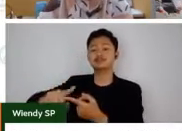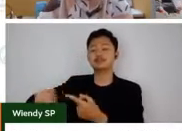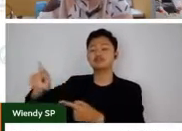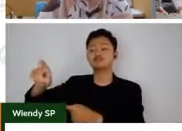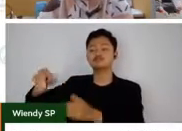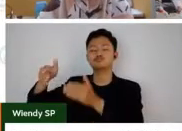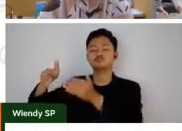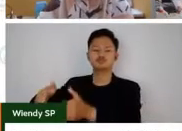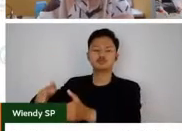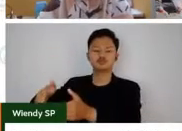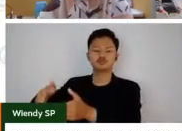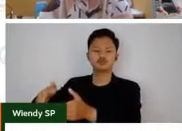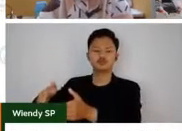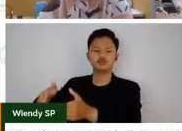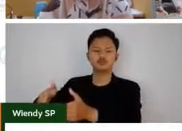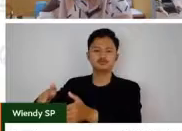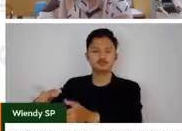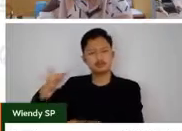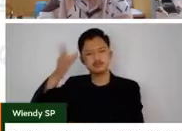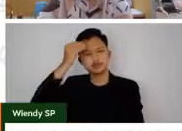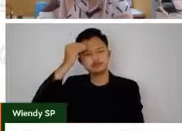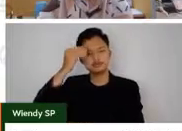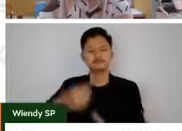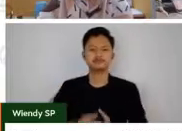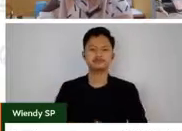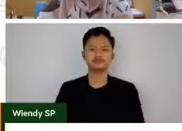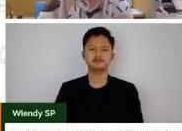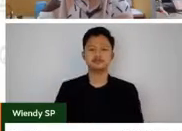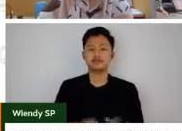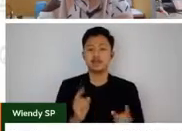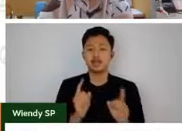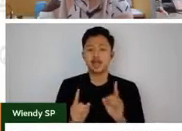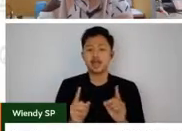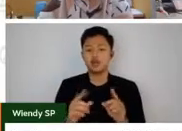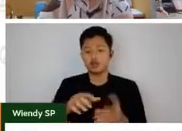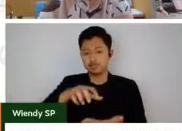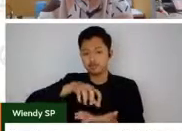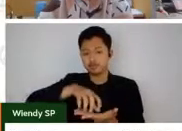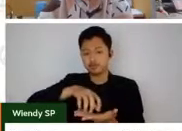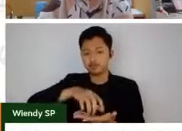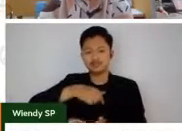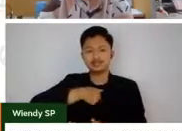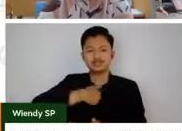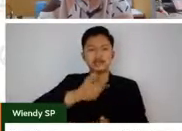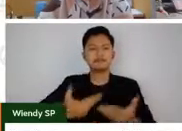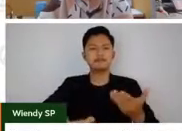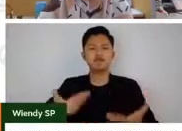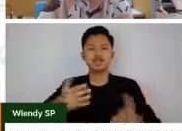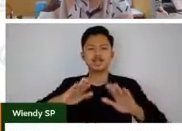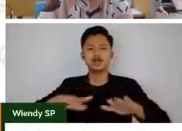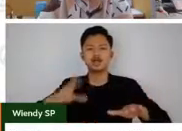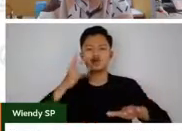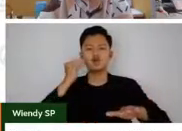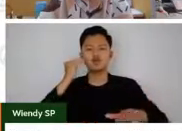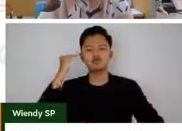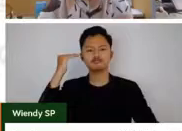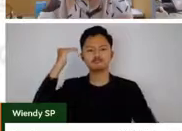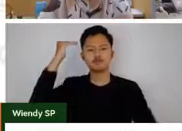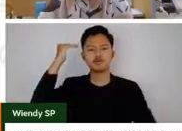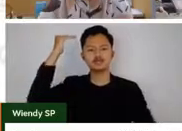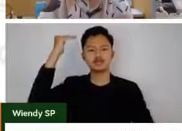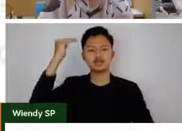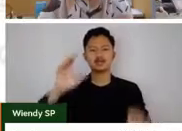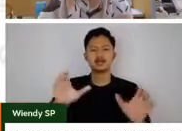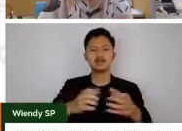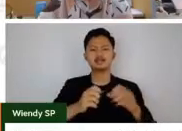juga seperti itu. Ini kalau di tempat saya, mungkin anak-anak yang usia besar, gitu kan? Usia kelas 6,